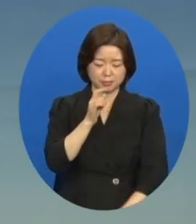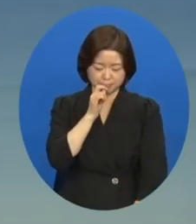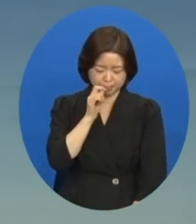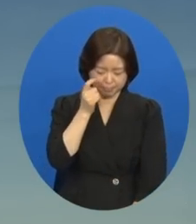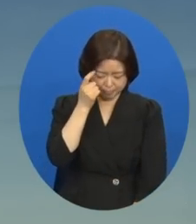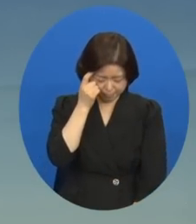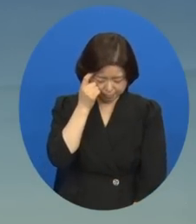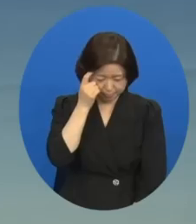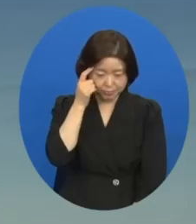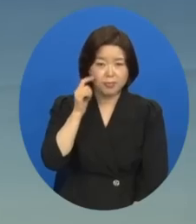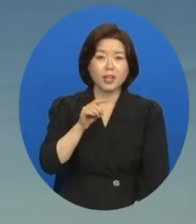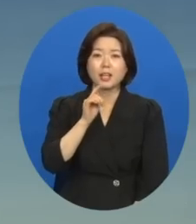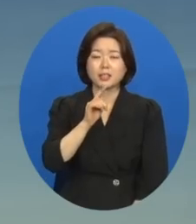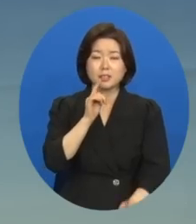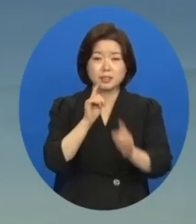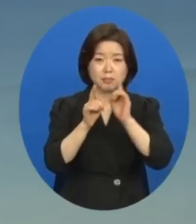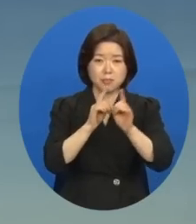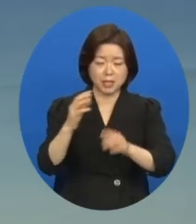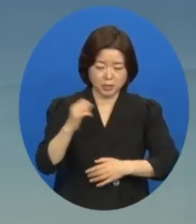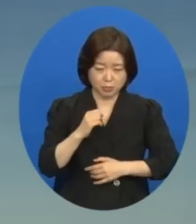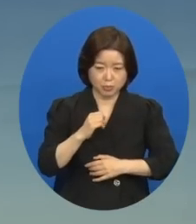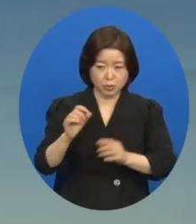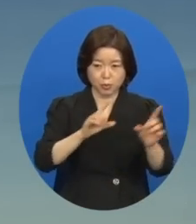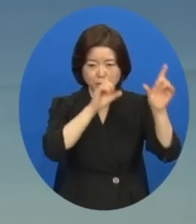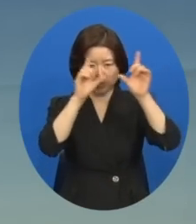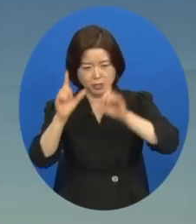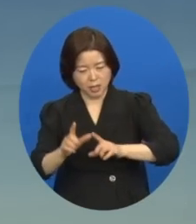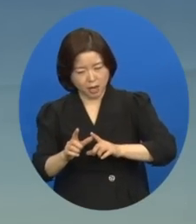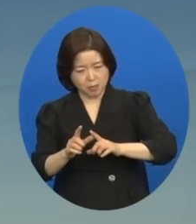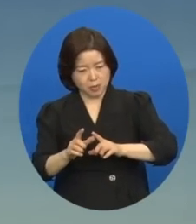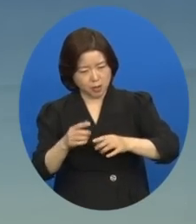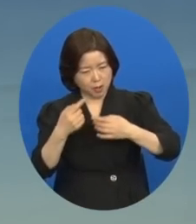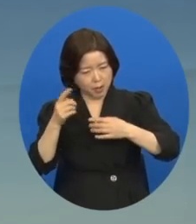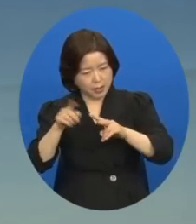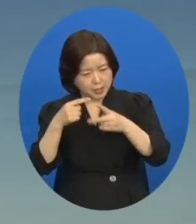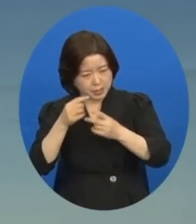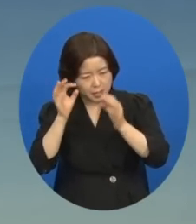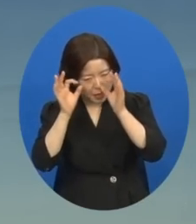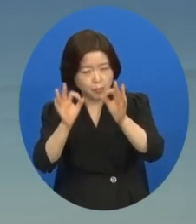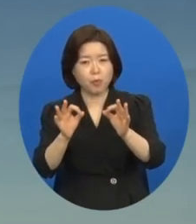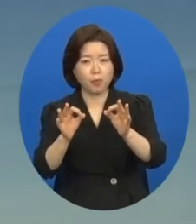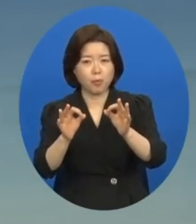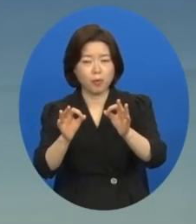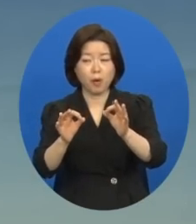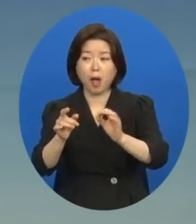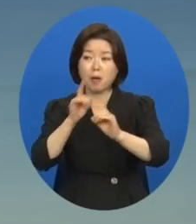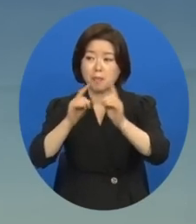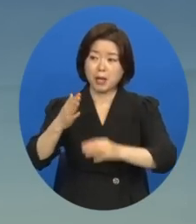묵상하고 그 말씀으로 삶을 해석하고 말씀이 나를